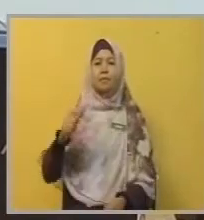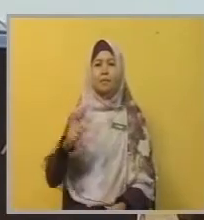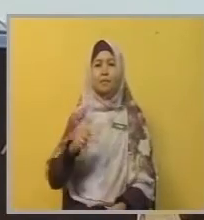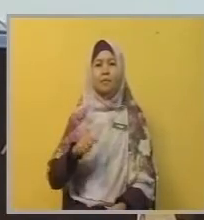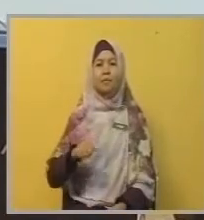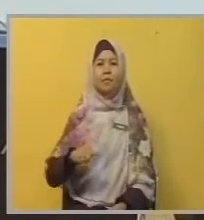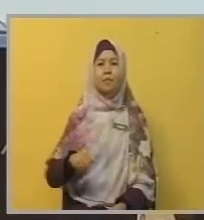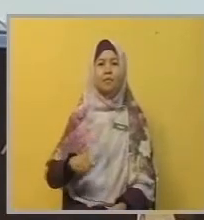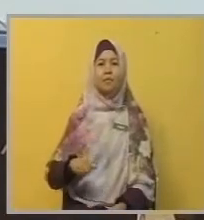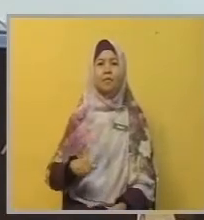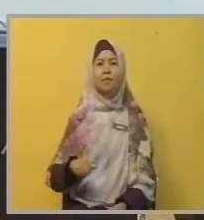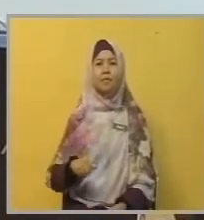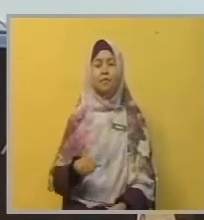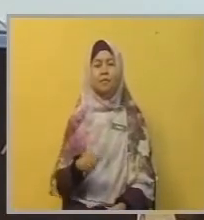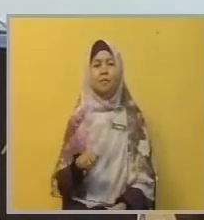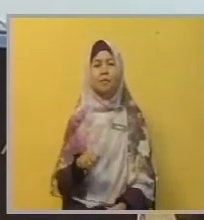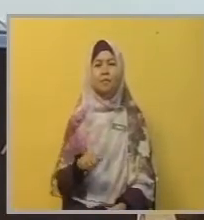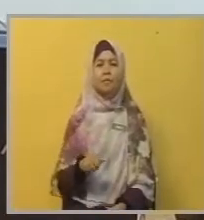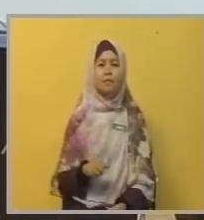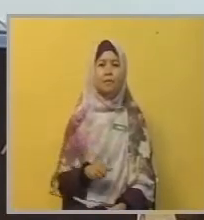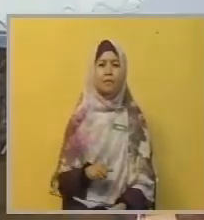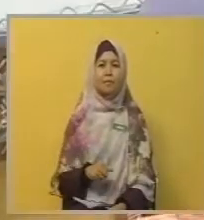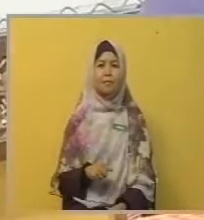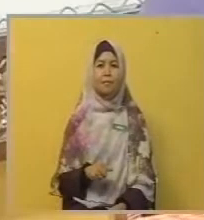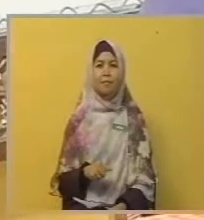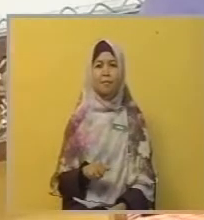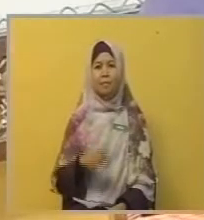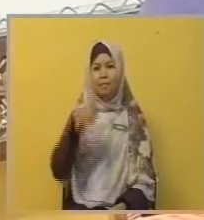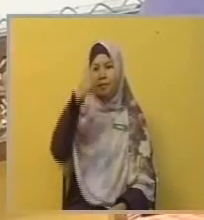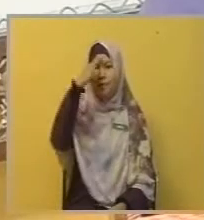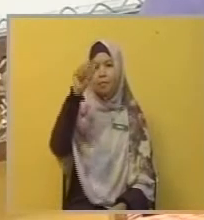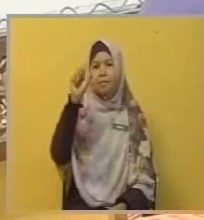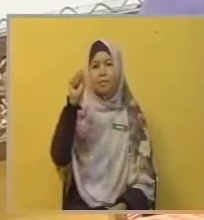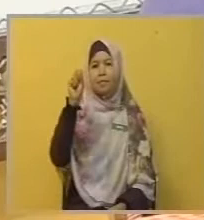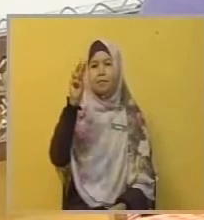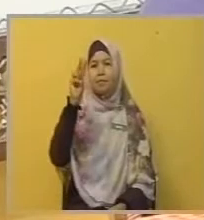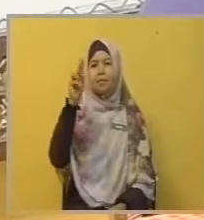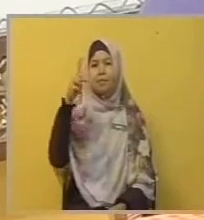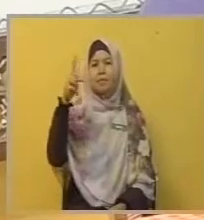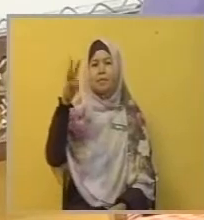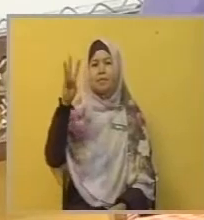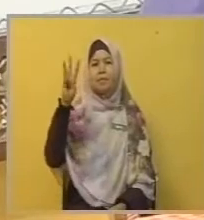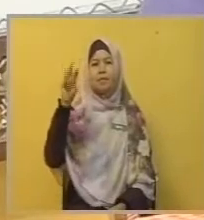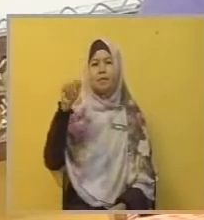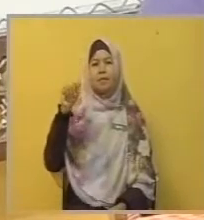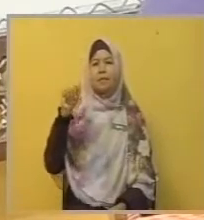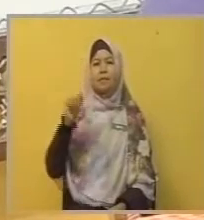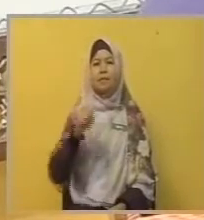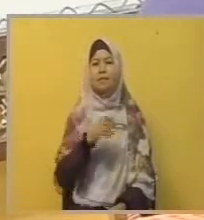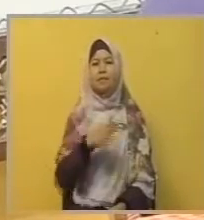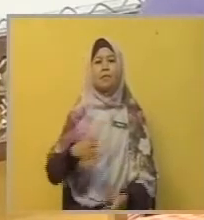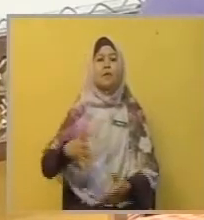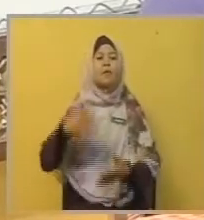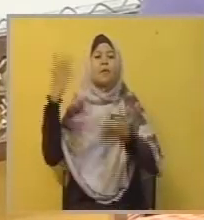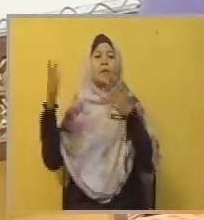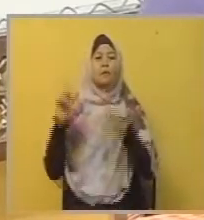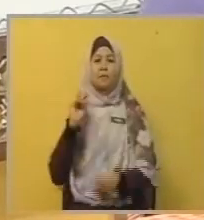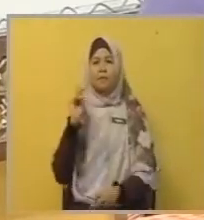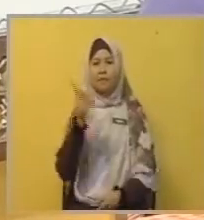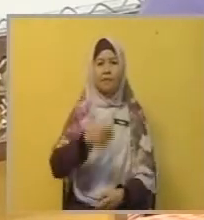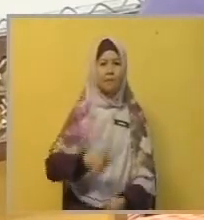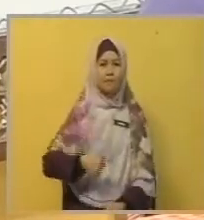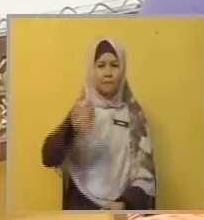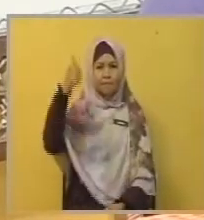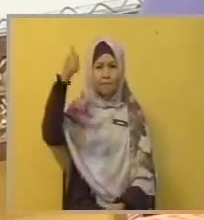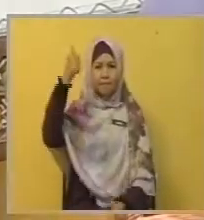seterusnya. Cik ini. Yalah, Eddie, biasalah untuk Sukma kali ini hashtagnya. Wow, kita hebat kan?